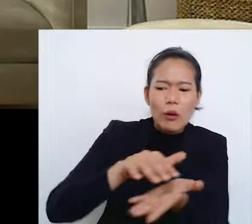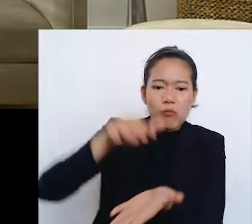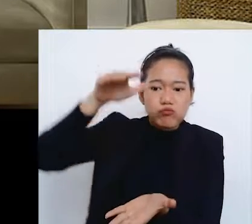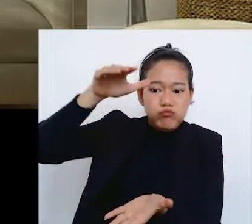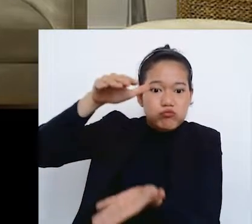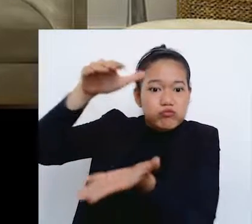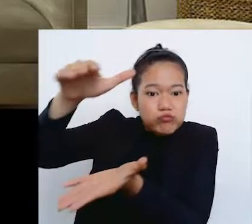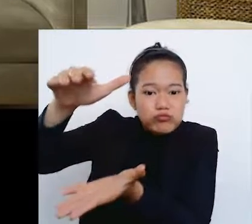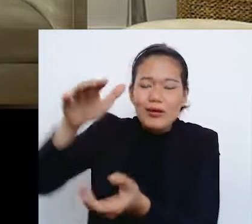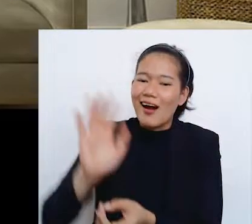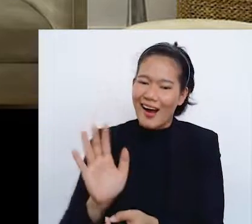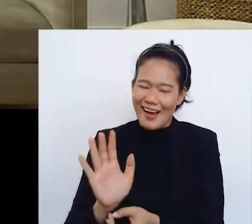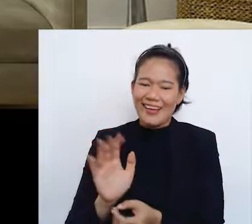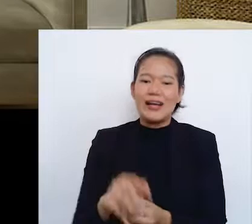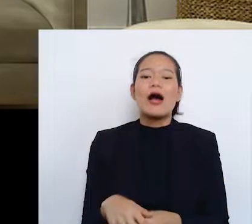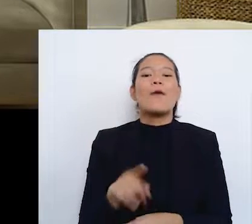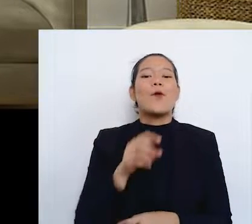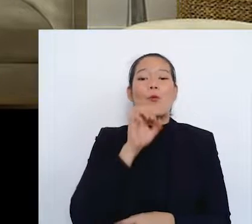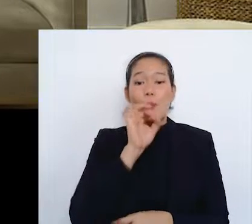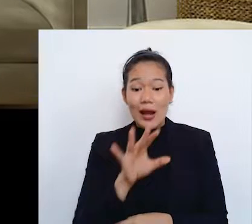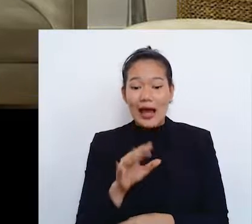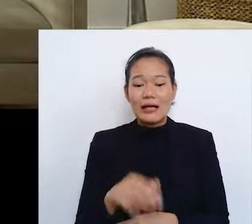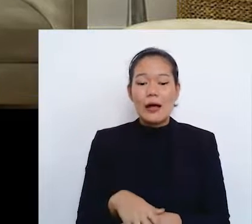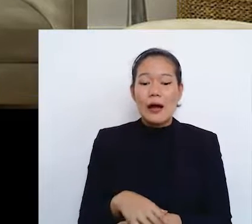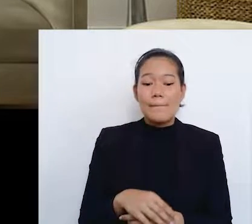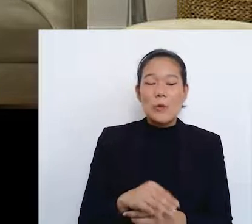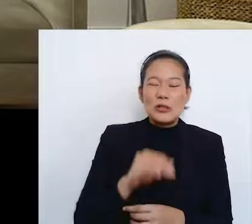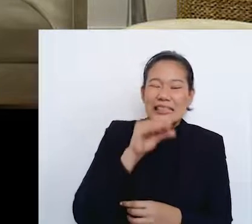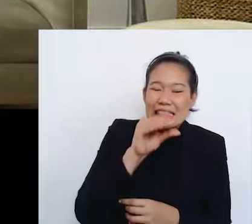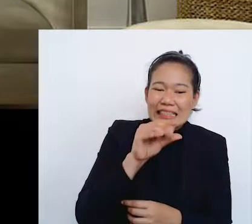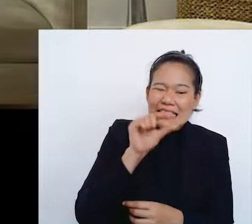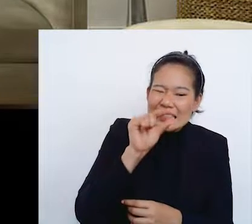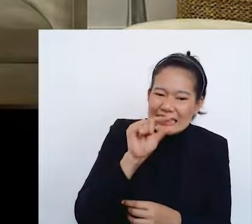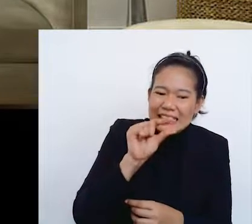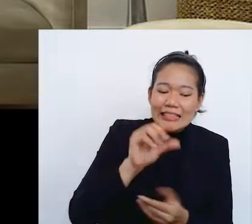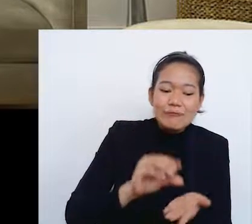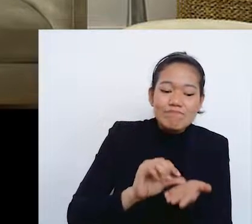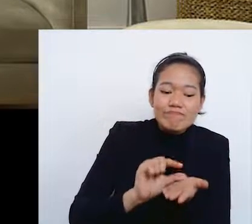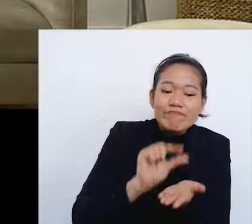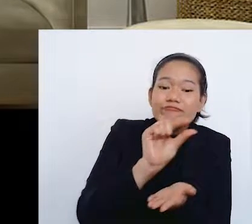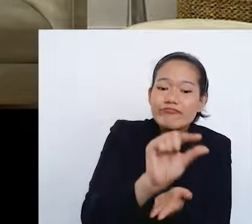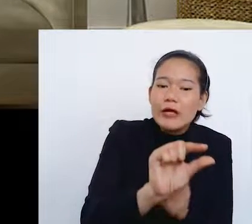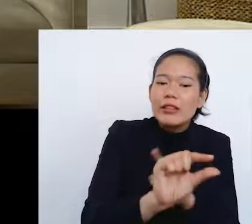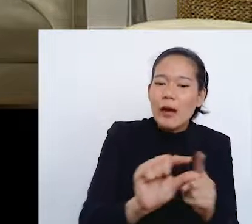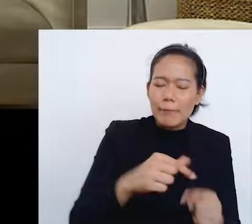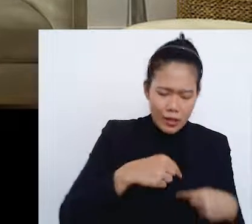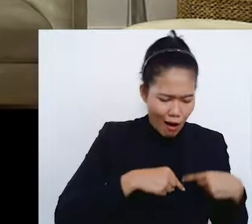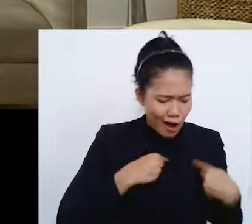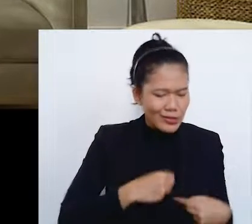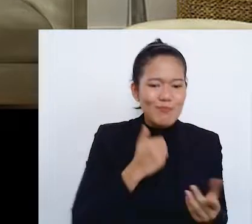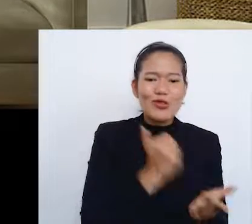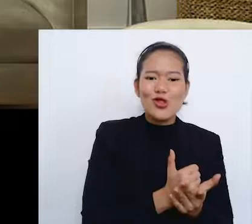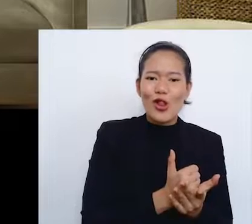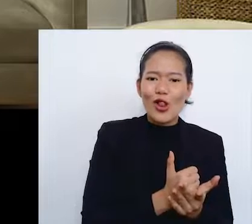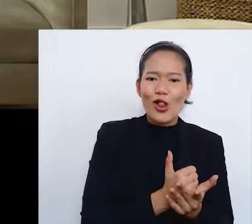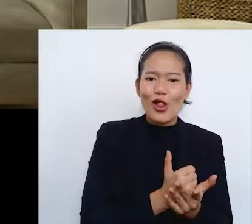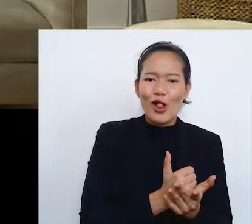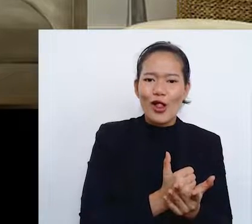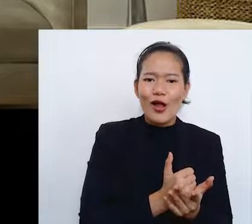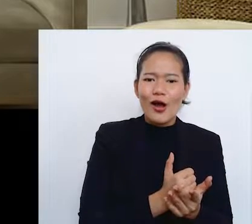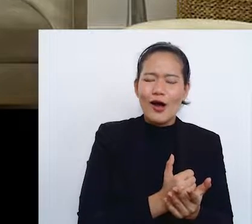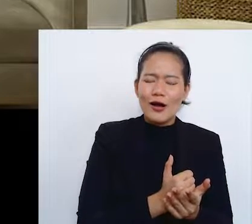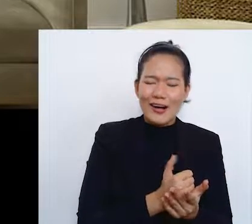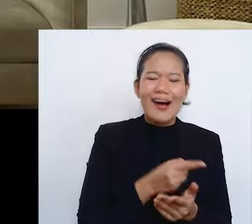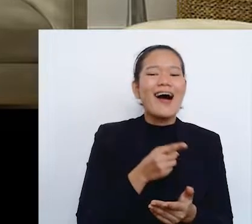berikan, saudara. Karena saya mau katakan, memberi sedikit tetapi dengan ketulusan dan dengan sukacita